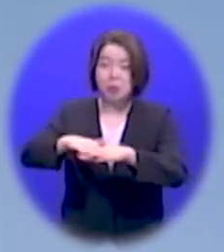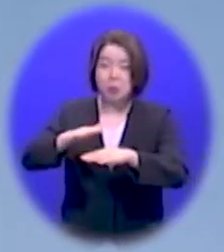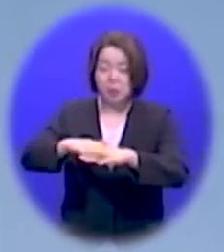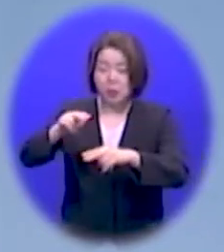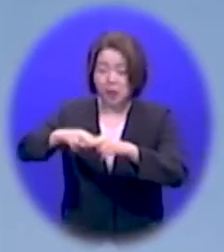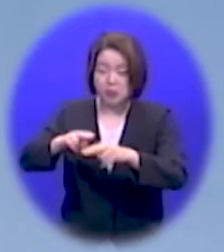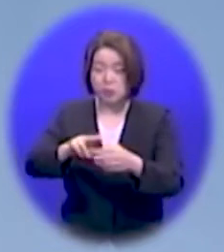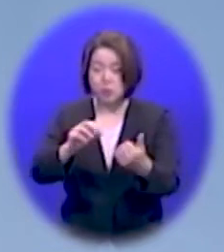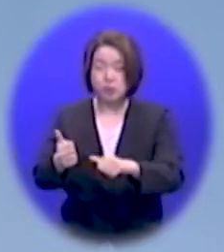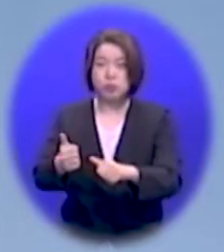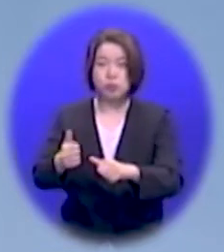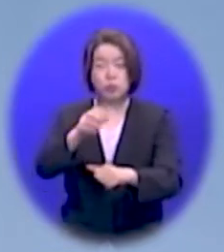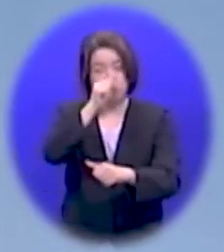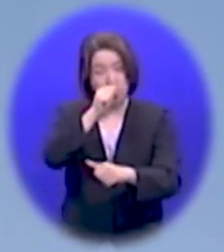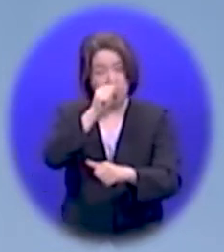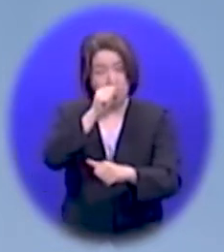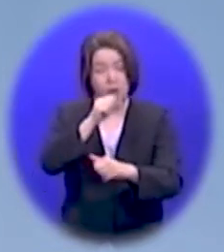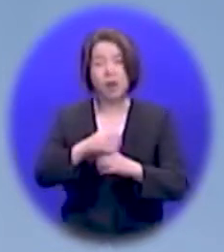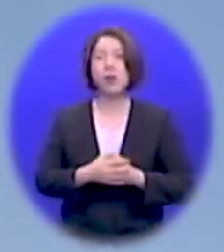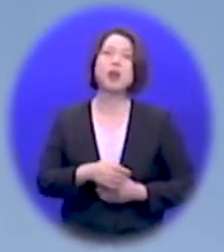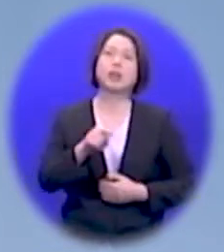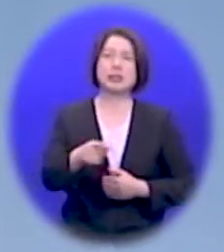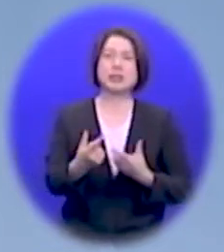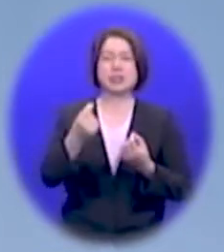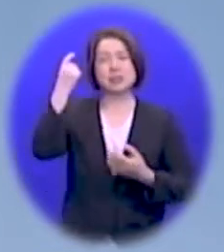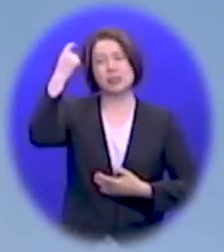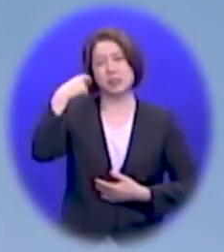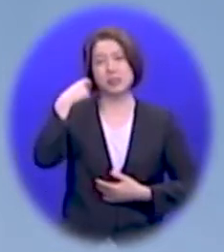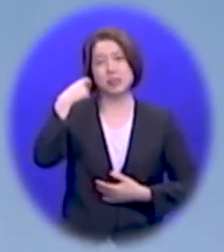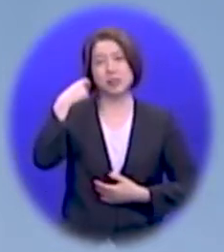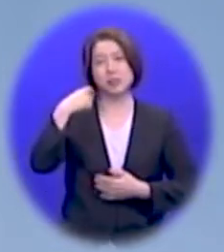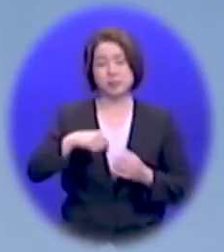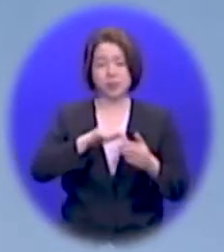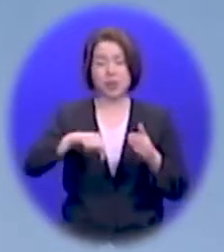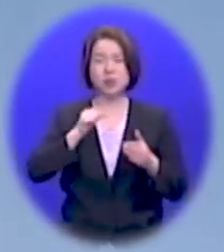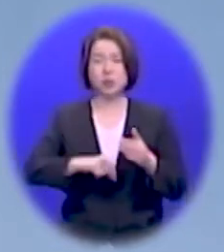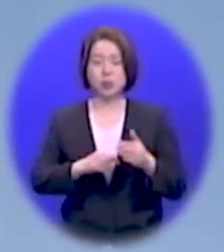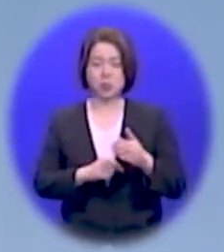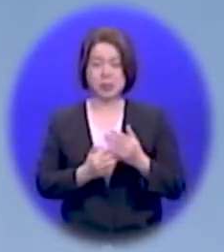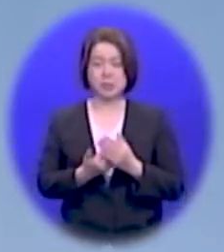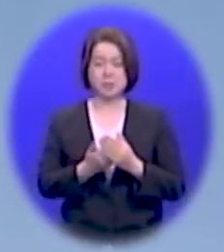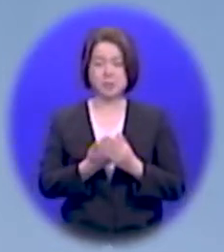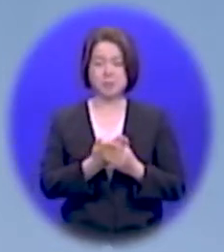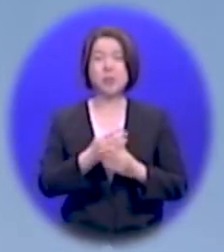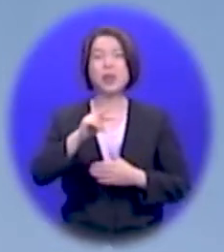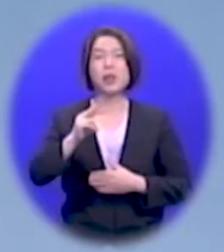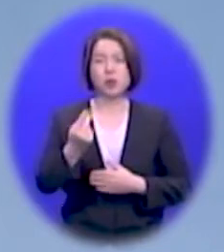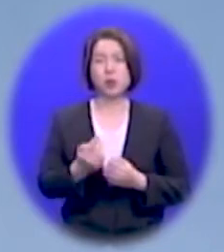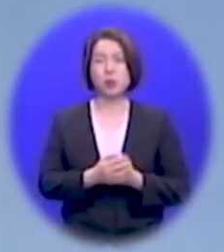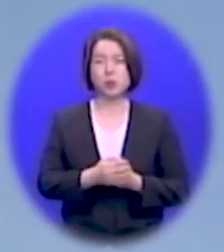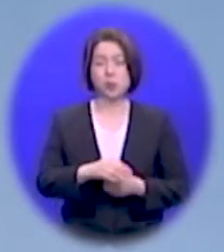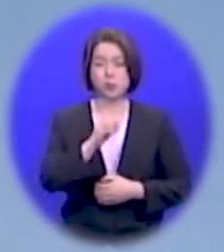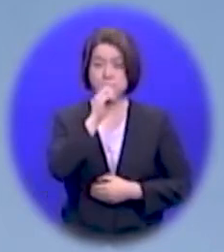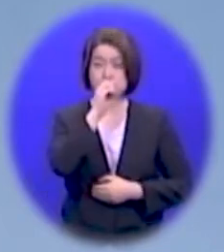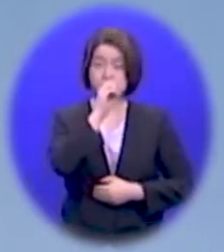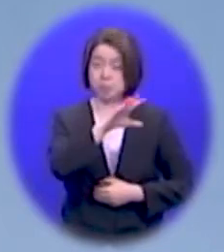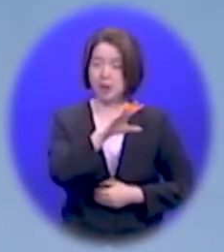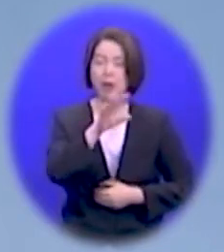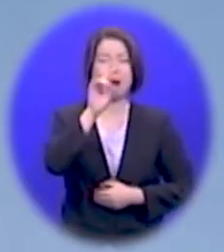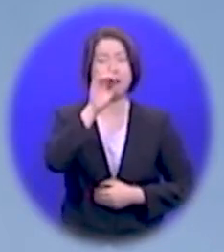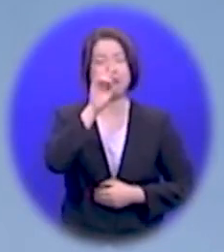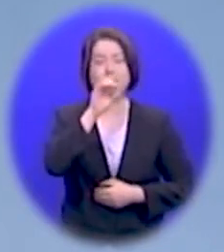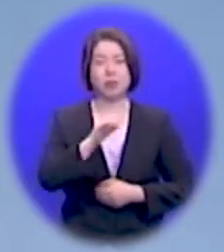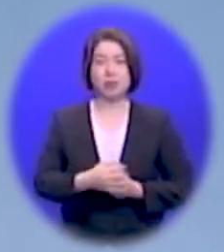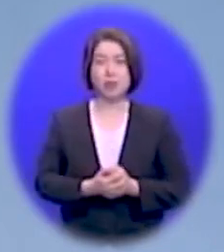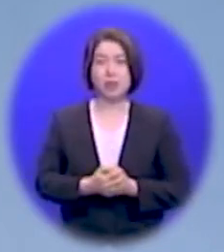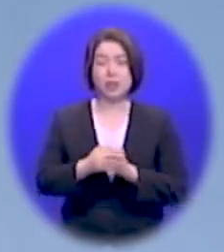좋았을 걸 아니 그런 느낌이 이 속에서 조금 있다 하더라도 많은 그렇게 하면 안 되는 거잖아요